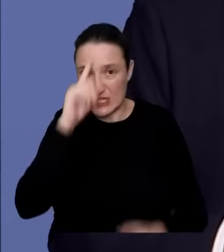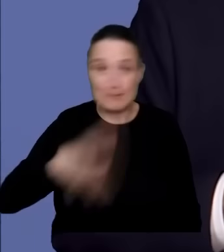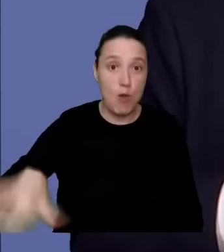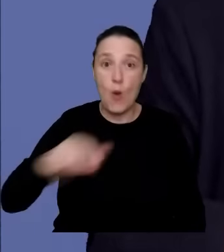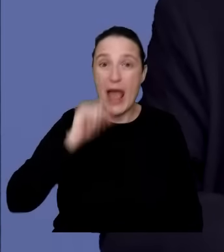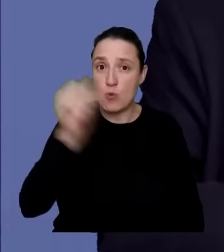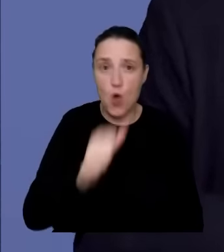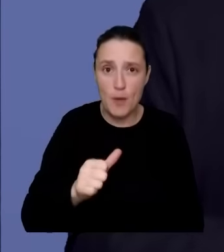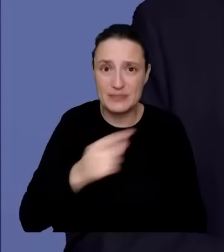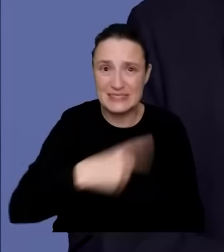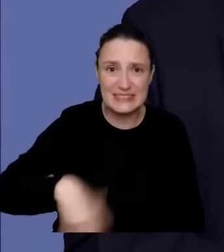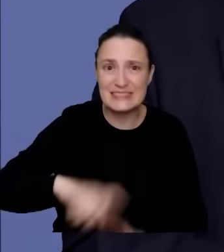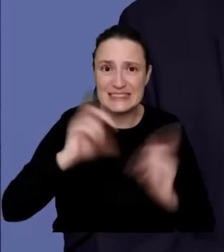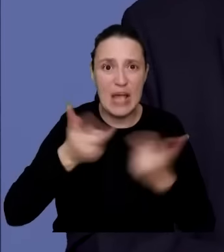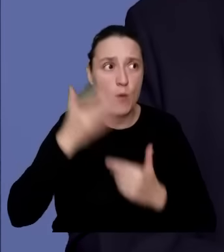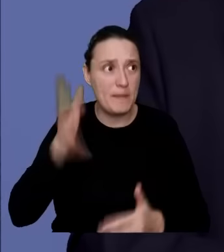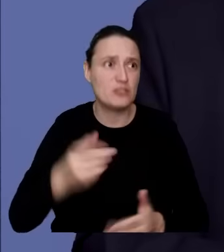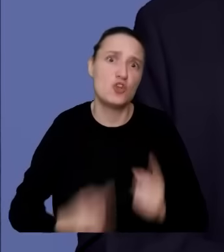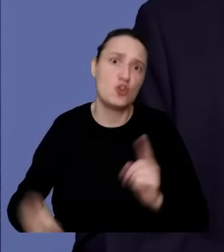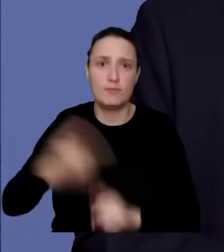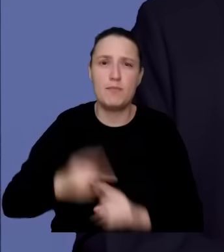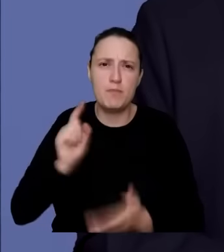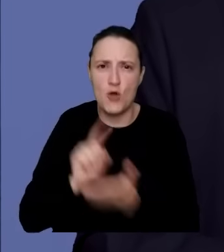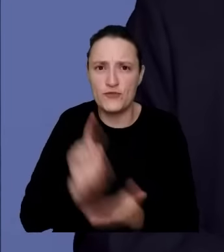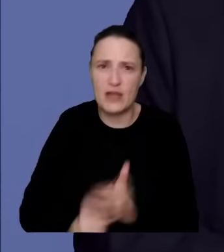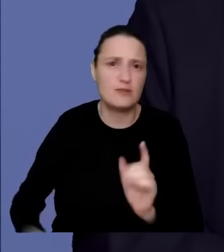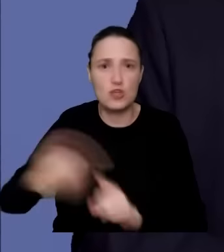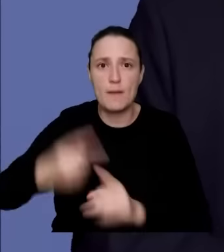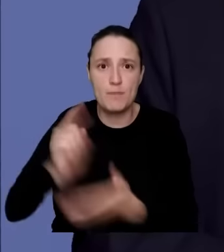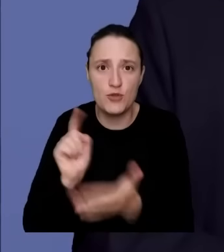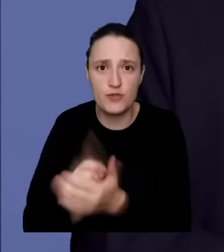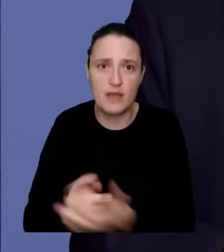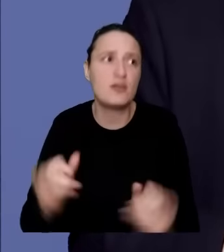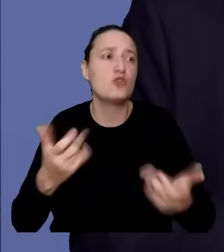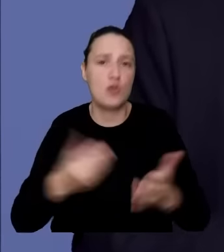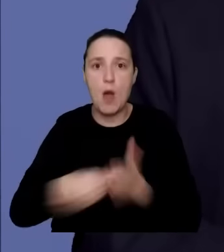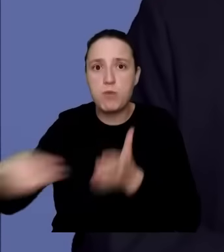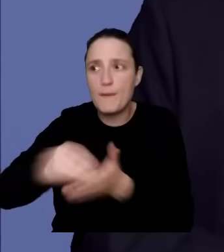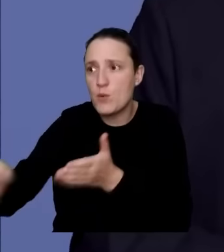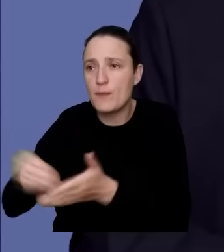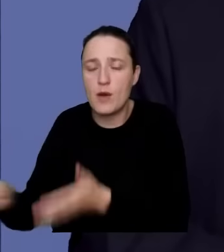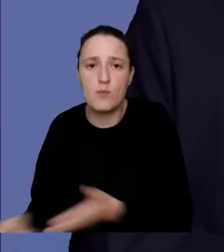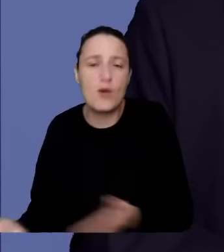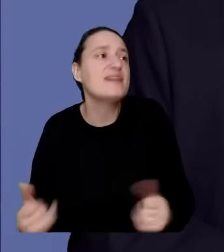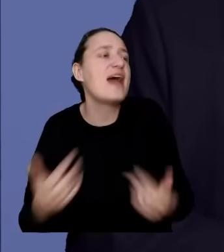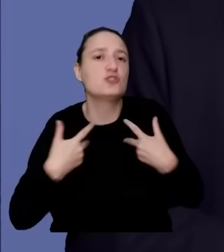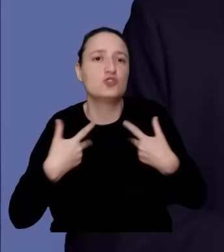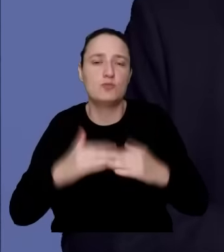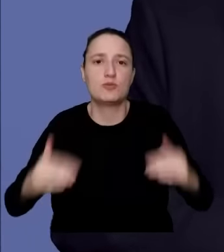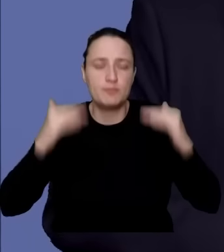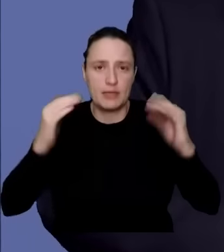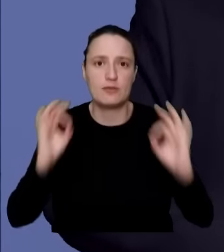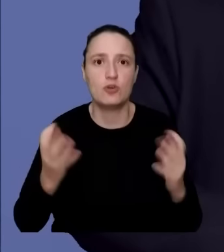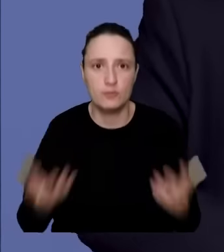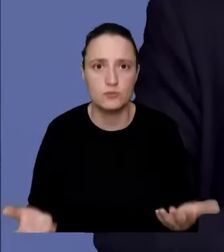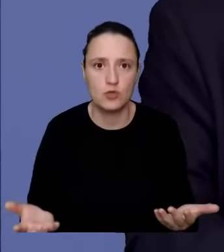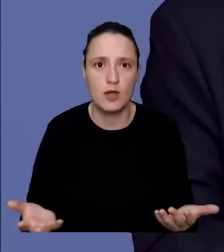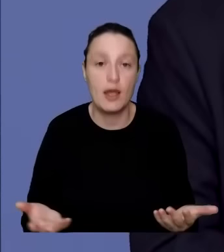będzie dociążone cały czas jakimiś tam dodatkowymi opłatami co więcej jeśli chodzi teraz